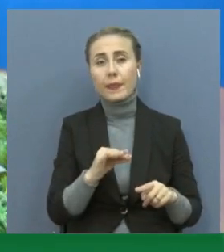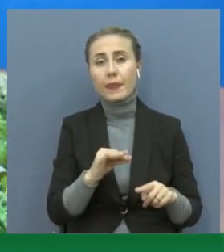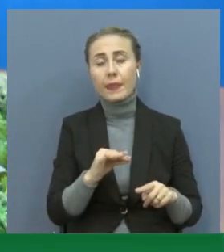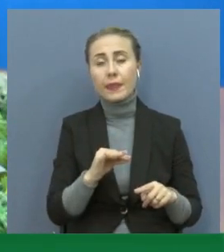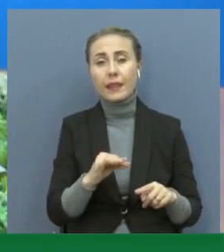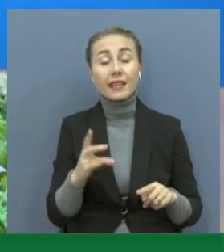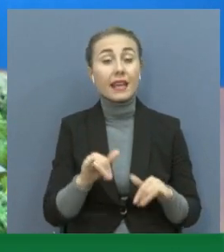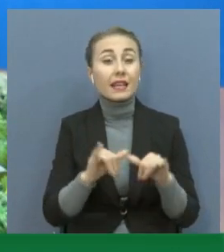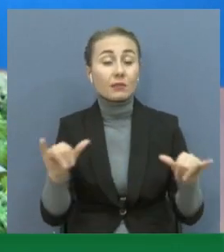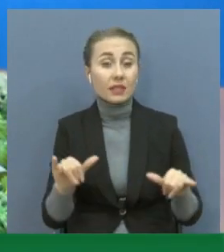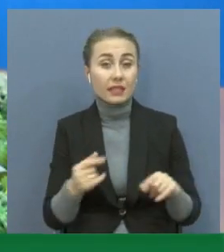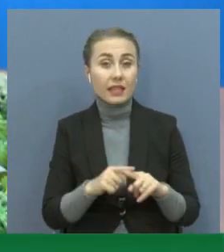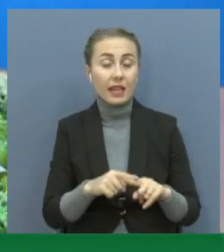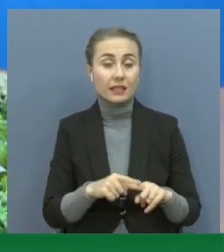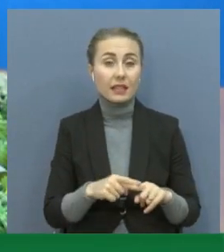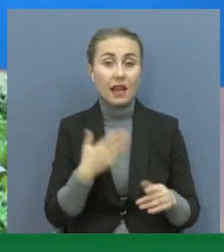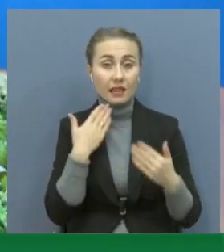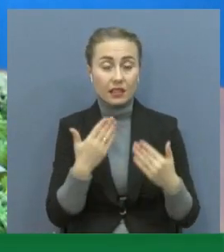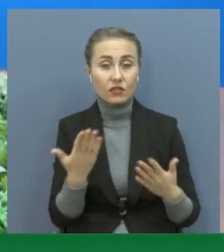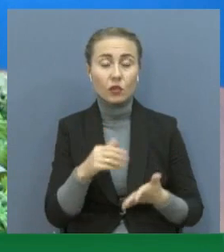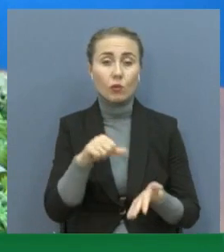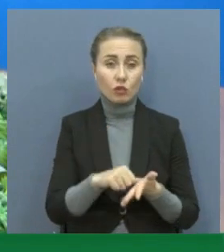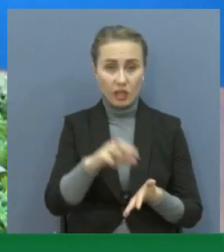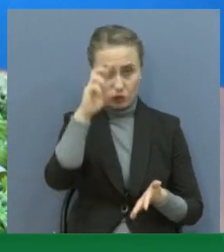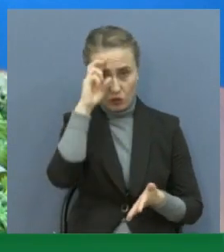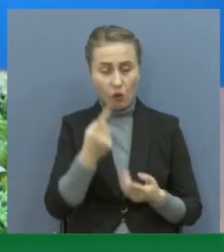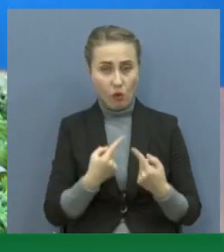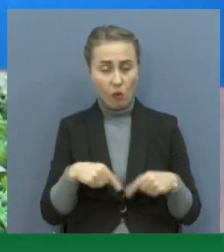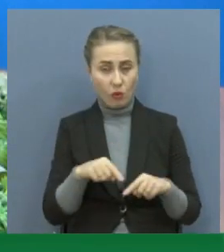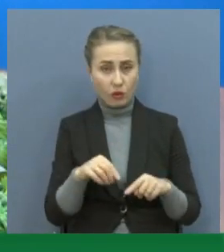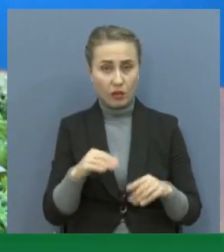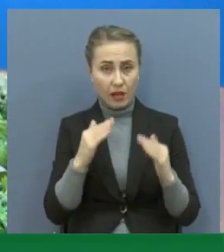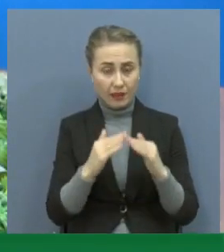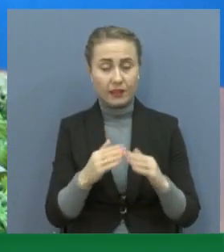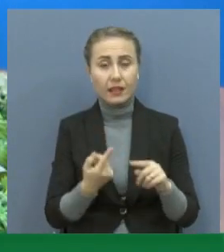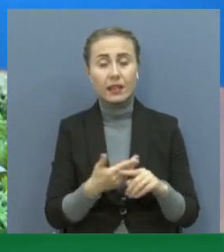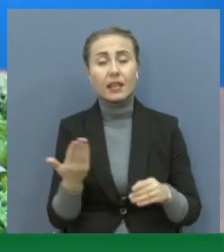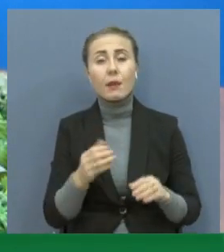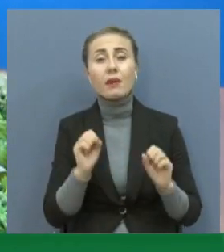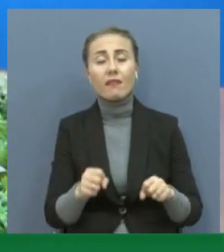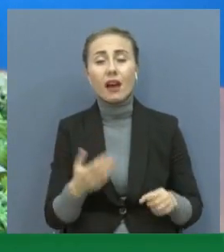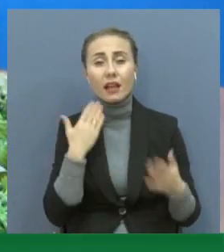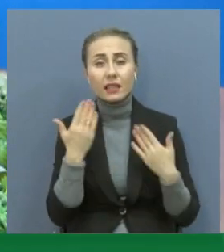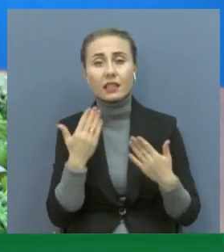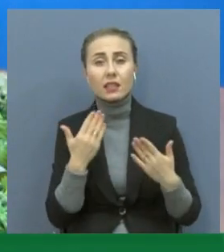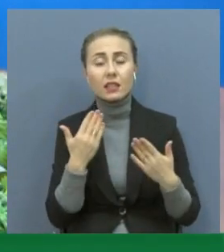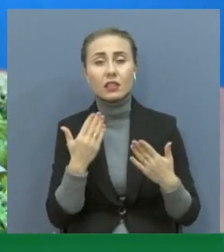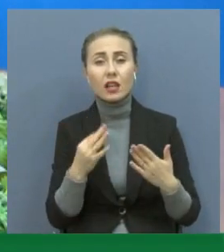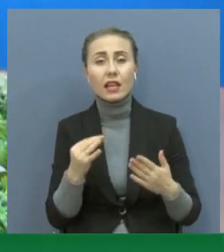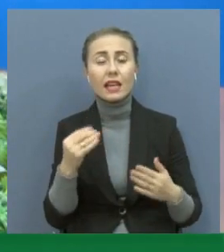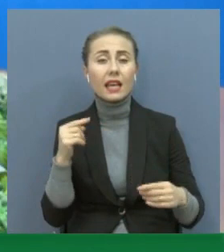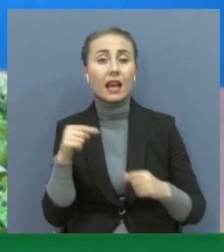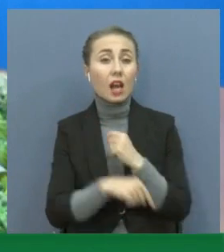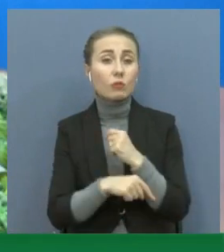Не распространяется на отношения, в которых участвует государственный орган, и правоотношения, которых вытекающие из